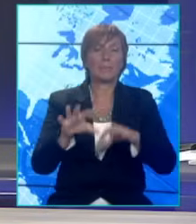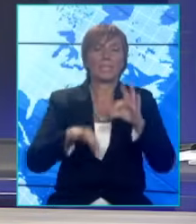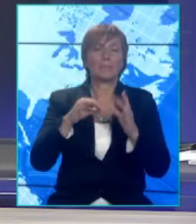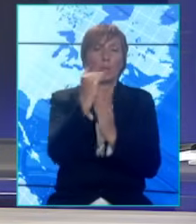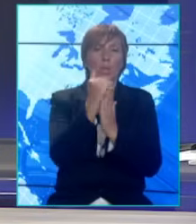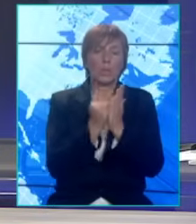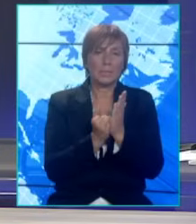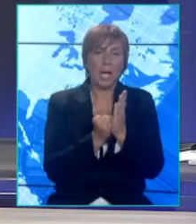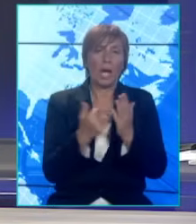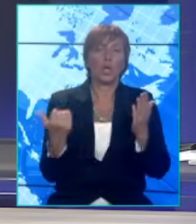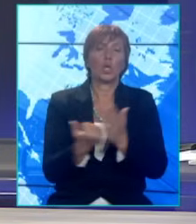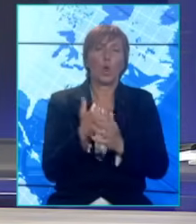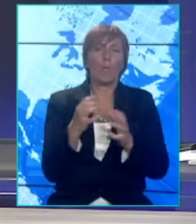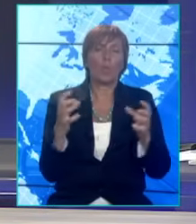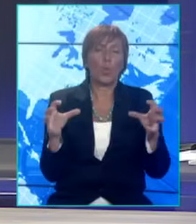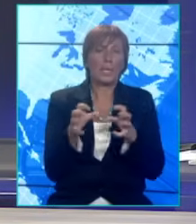novu krizu bi